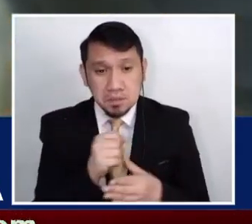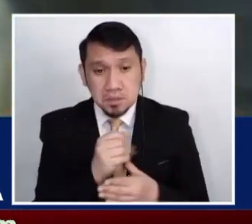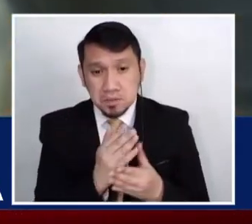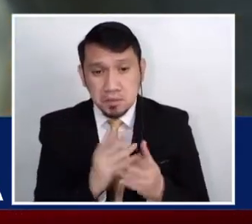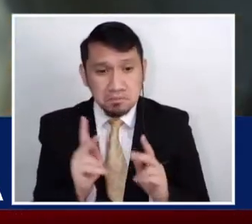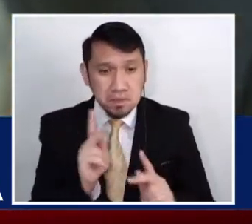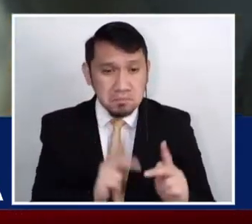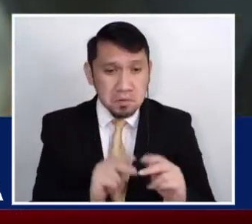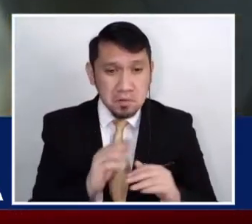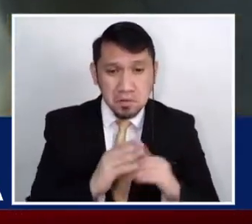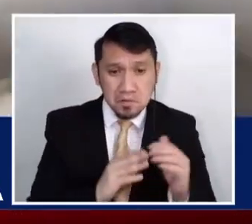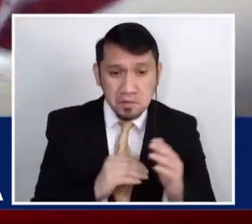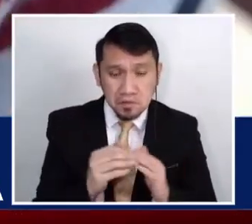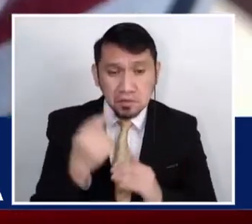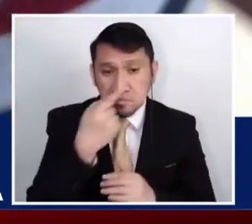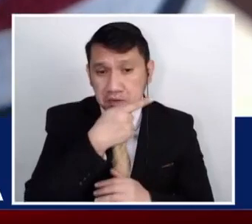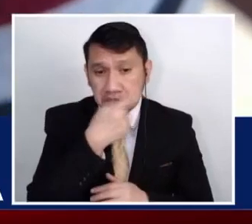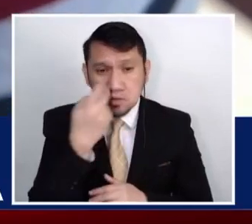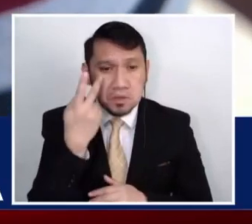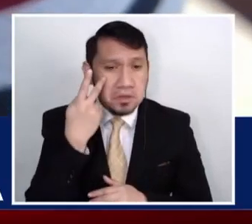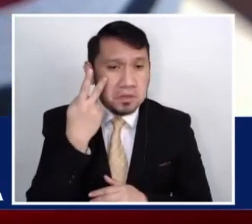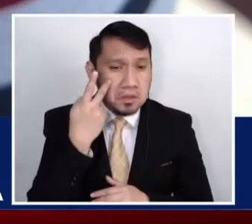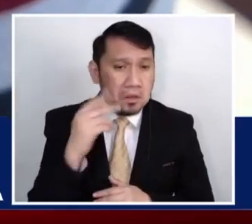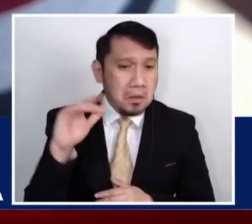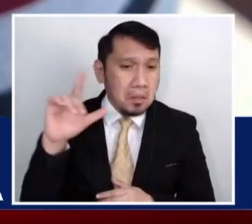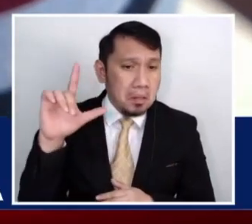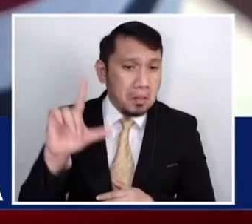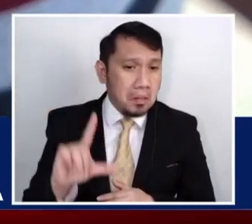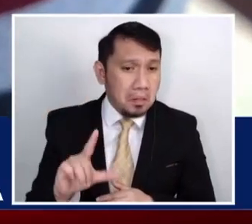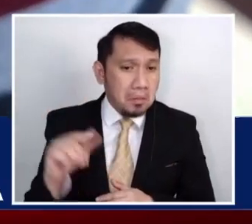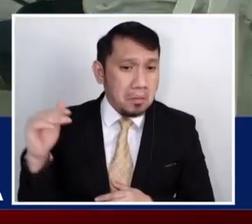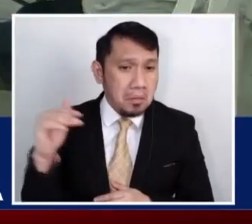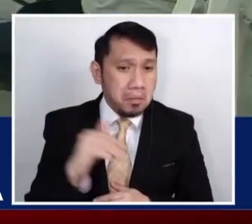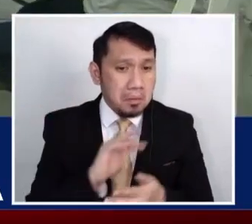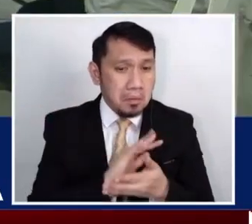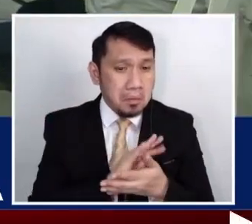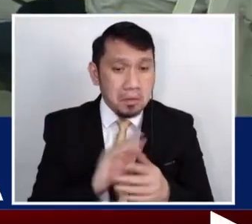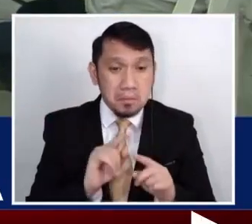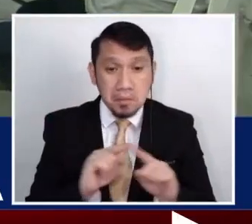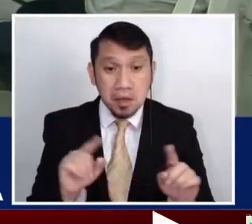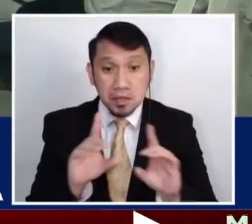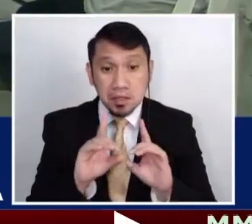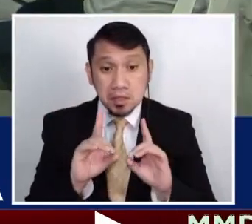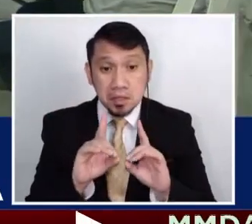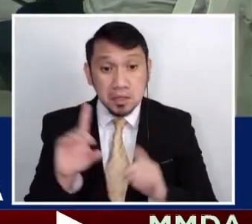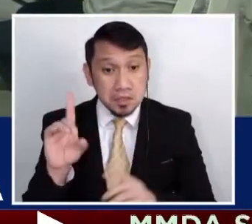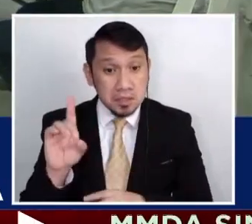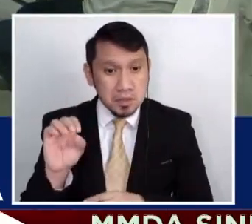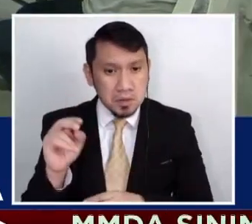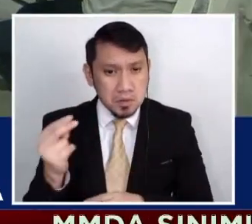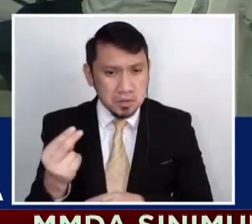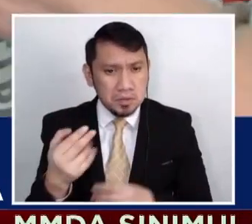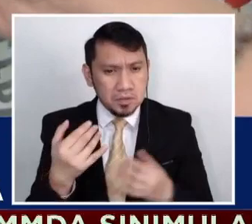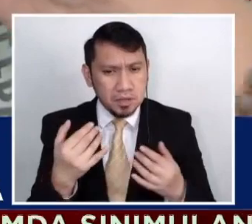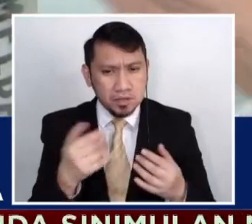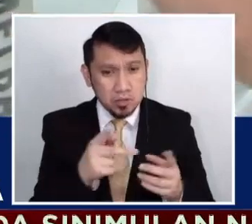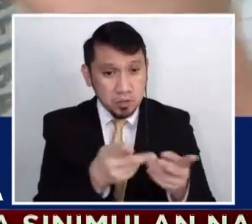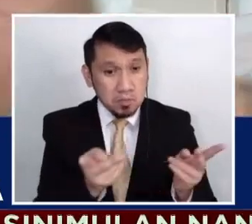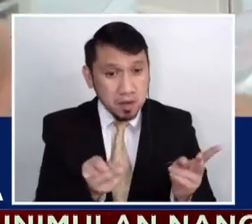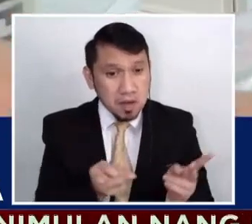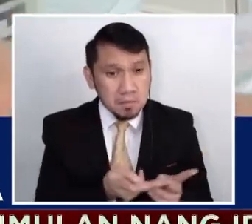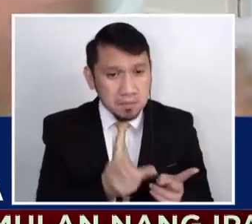dahil mababa na ang bilang ng kaso ng COVID sa bansa. May babala ang Department of Health sa mga lugar na mababa pa rin ang fully